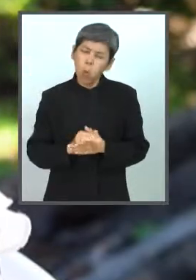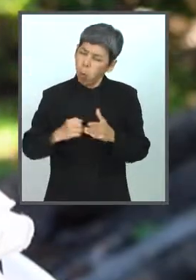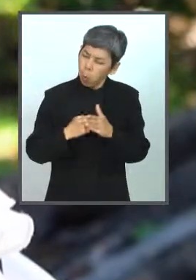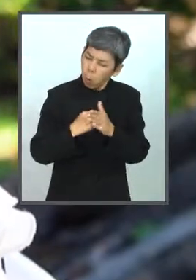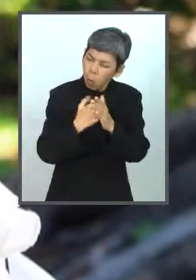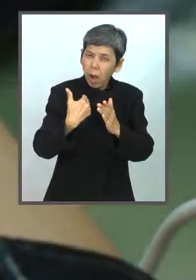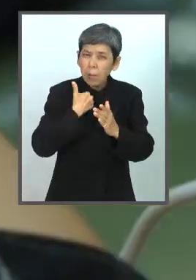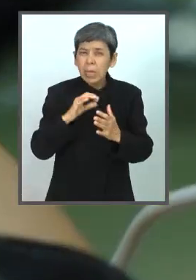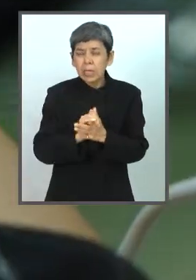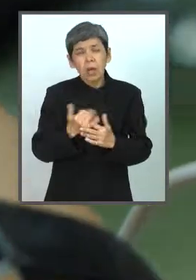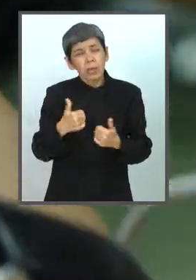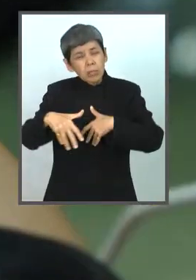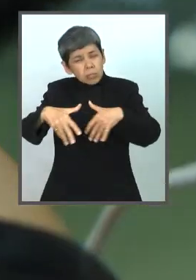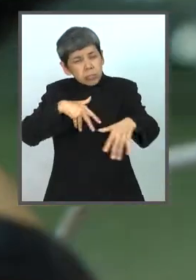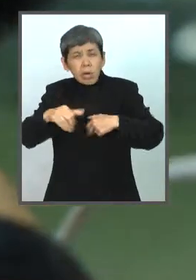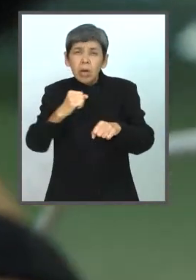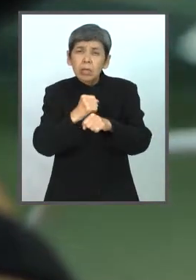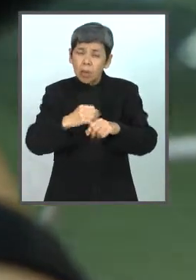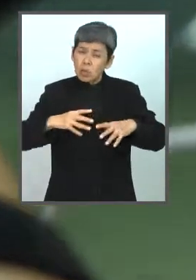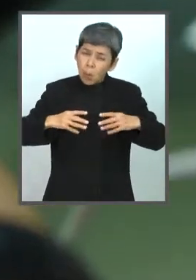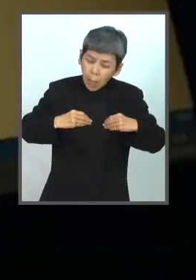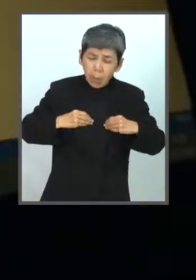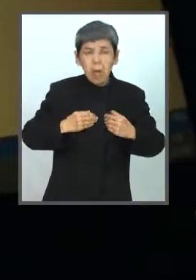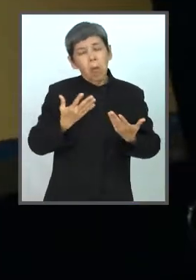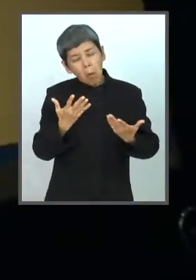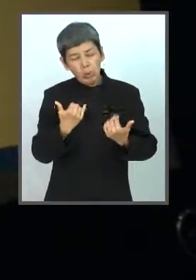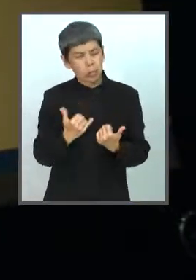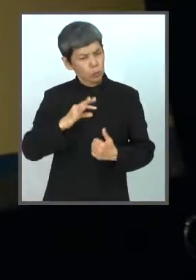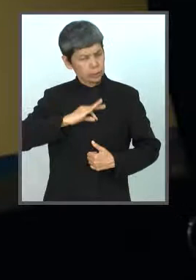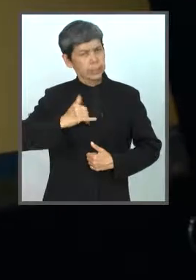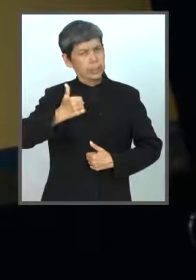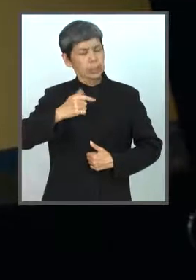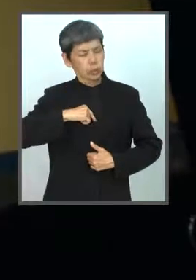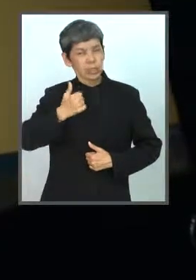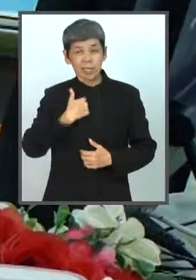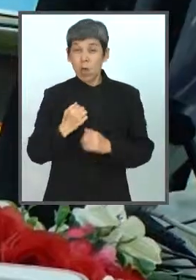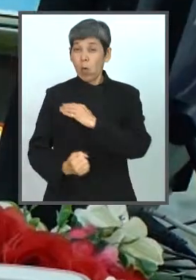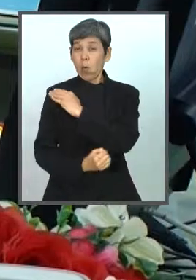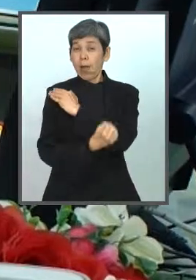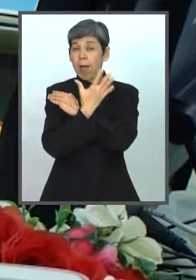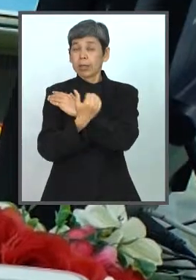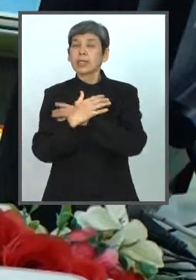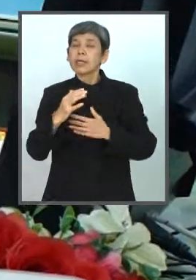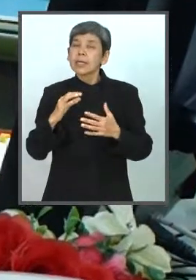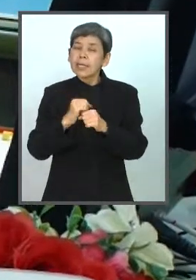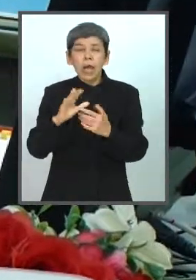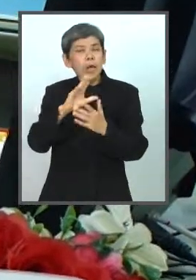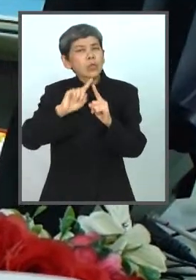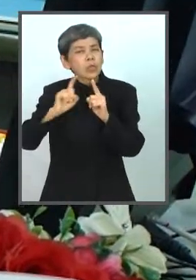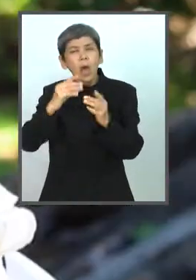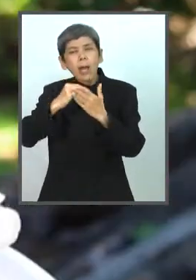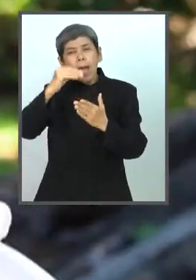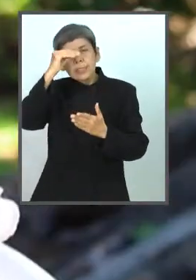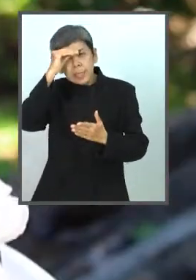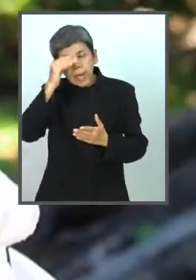ยก่อนมากๆไม่ว่าจะเป็นการยอมรับกับต่อคนในสังคมด้วยนะคะการเปิดโอกาสทางด้านต่างๆทาง